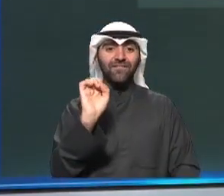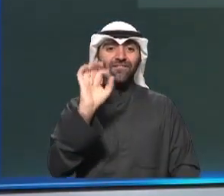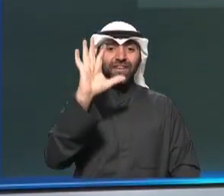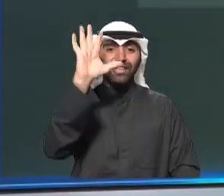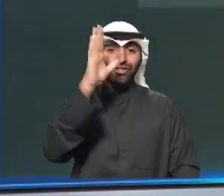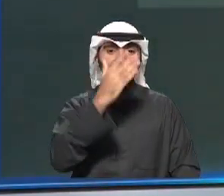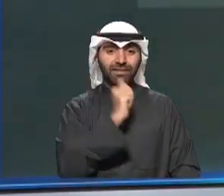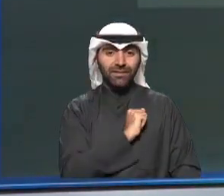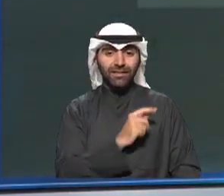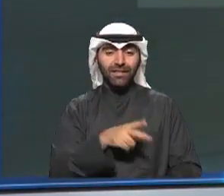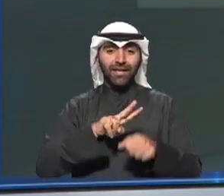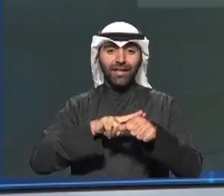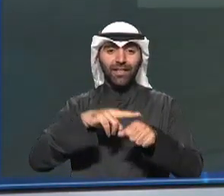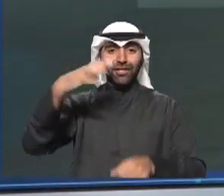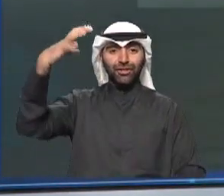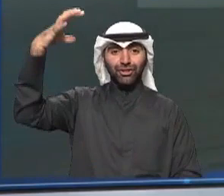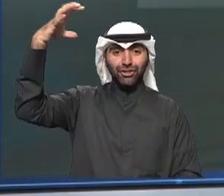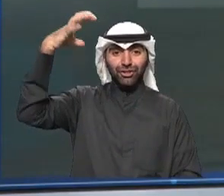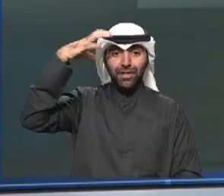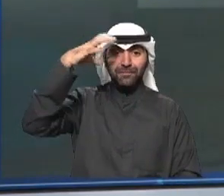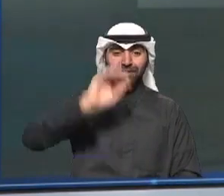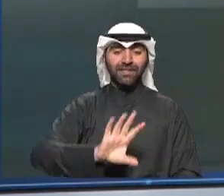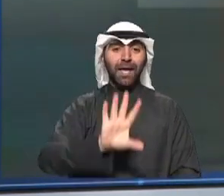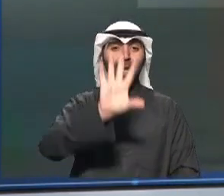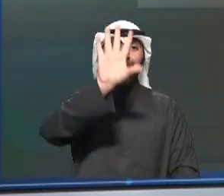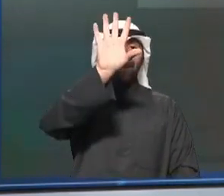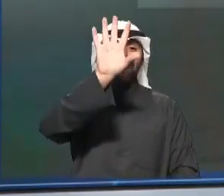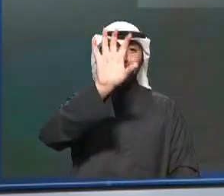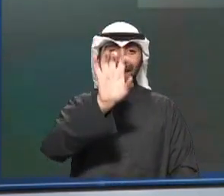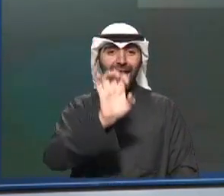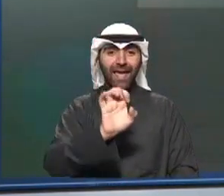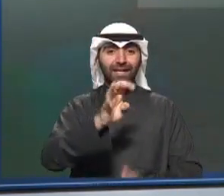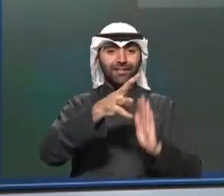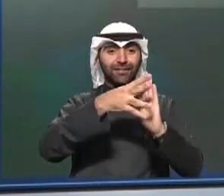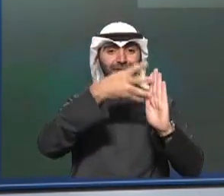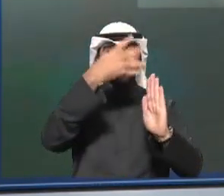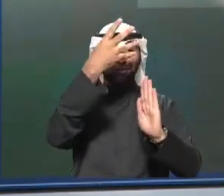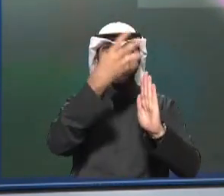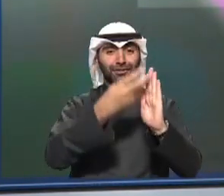الساعة 5:08، شروق الشمس الساعة 6:28، وموعد أذان المغرب الساعة